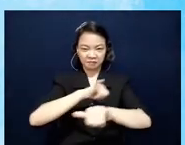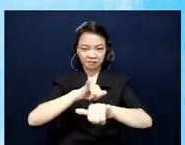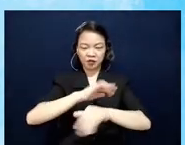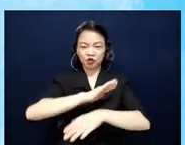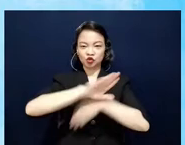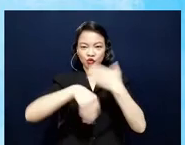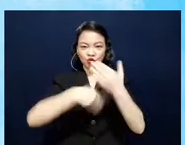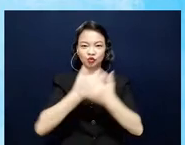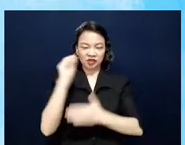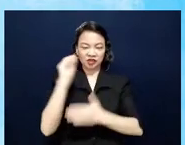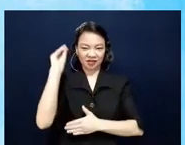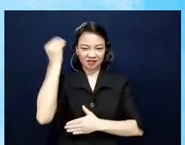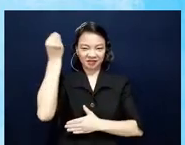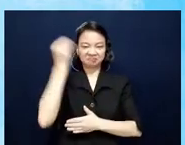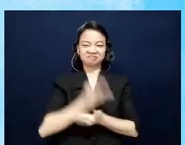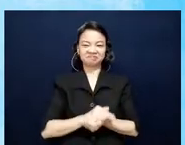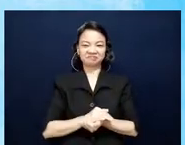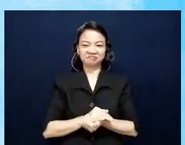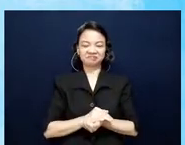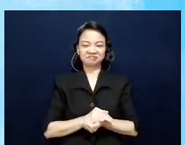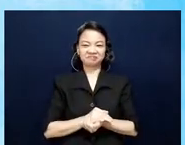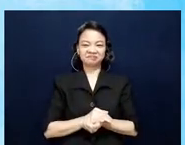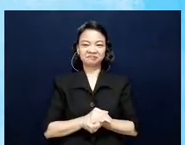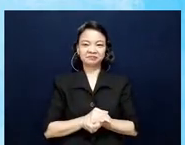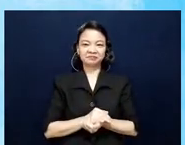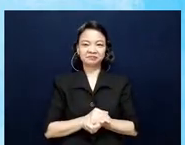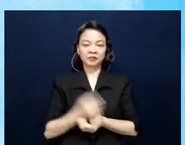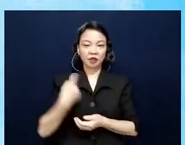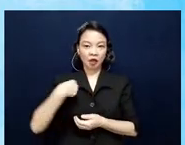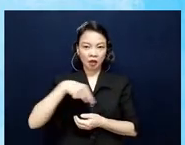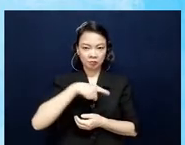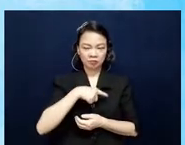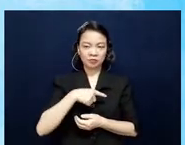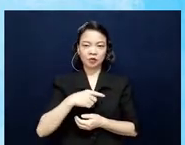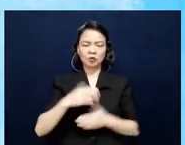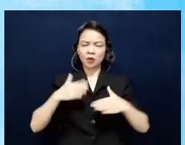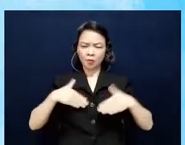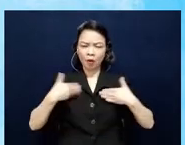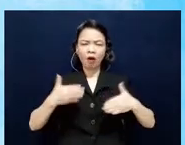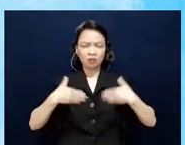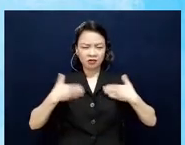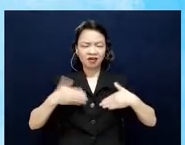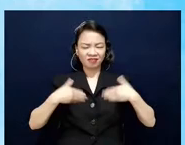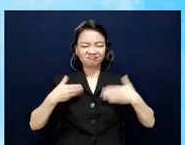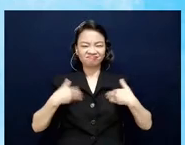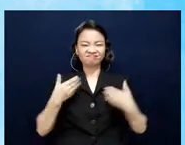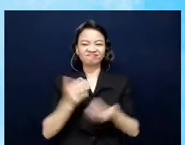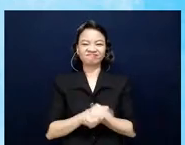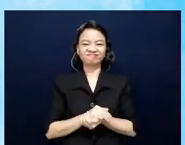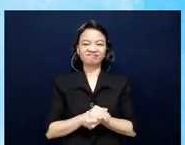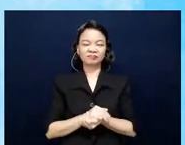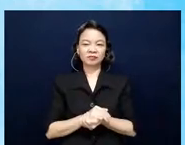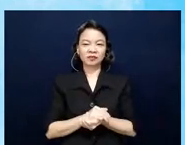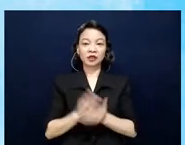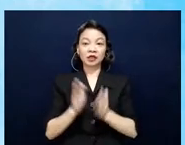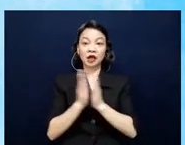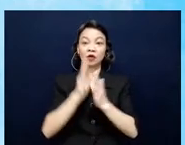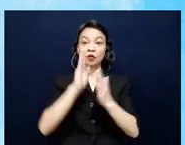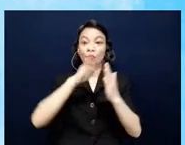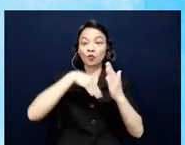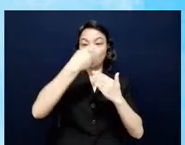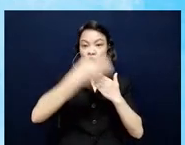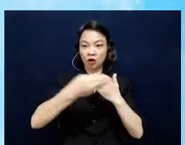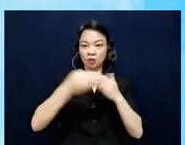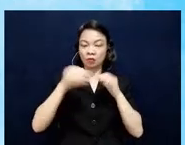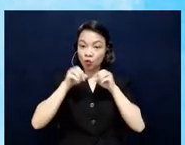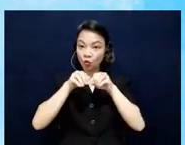Jakarta. Alhamdulillah, kami sangat berbahagia sekali dengan program yang diluncurkan